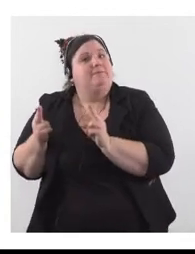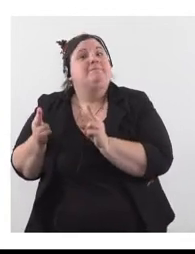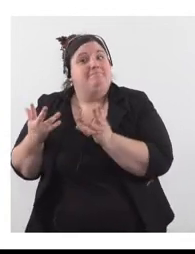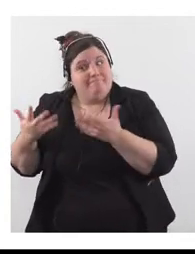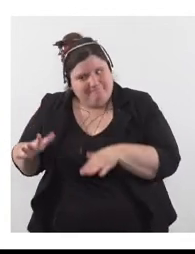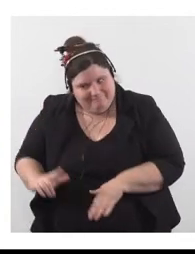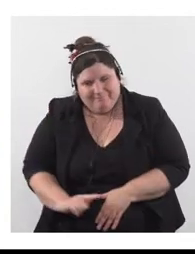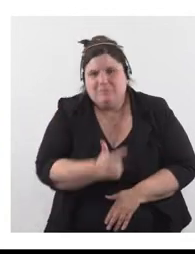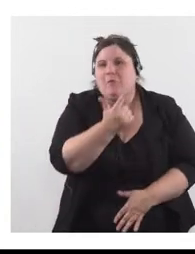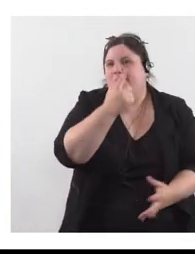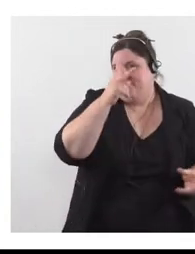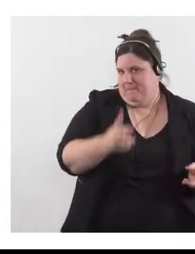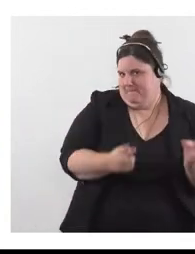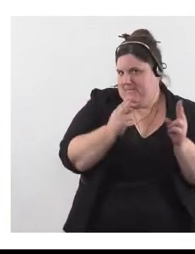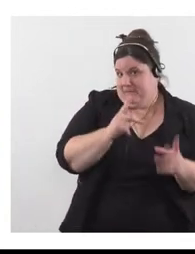deuxième sujet.